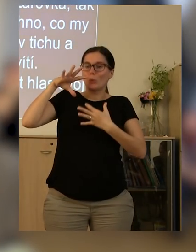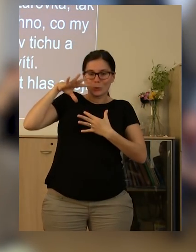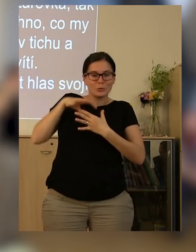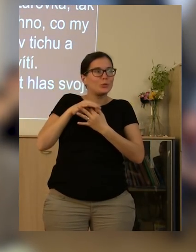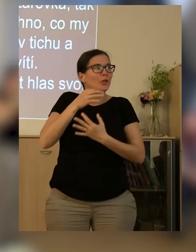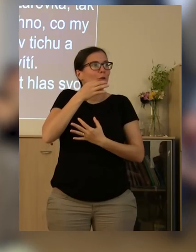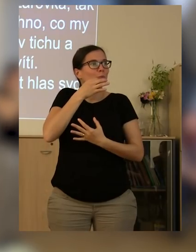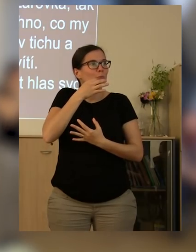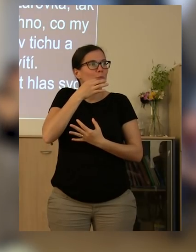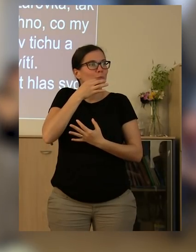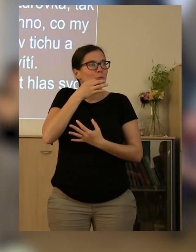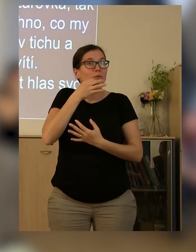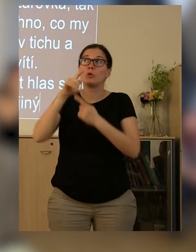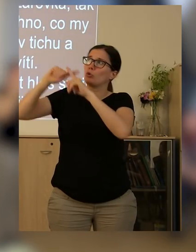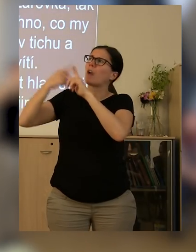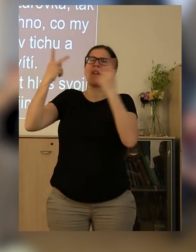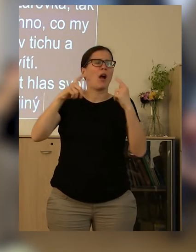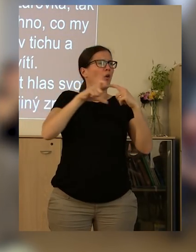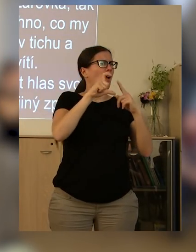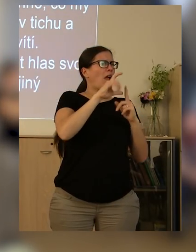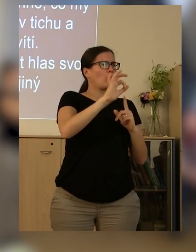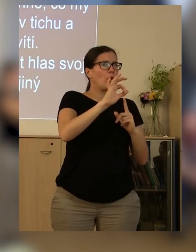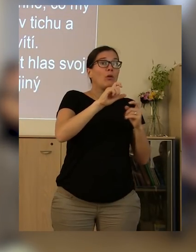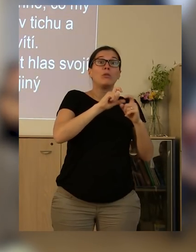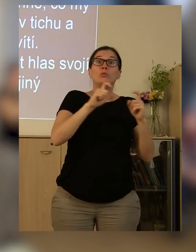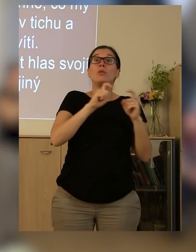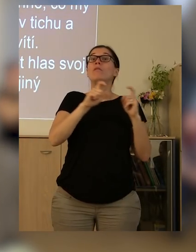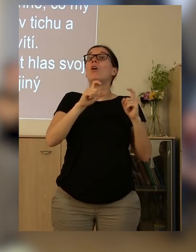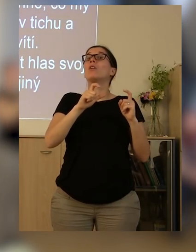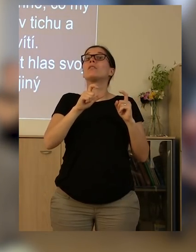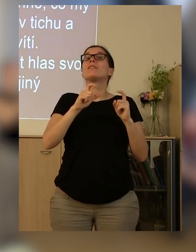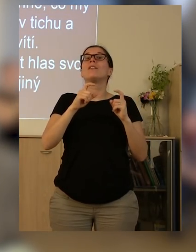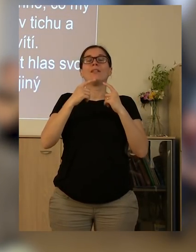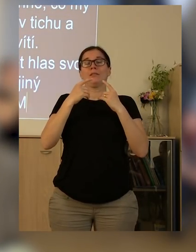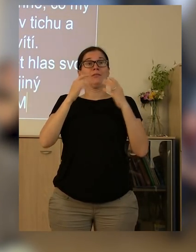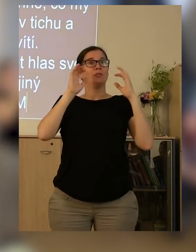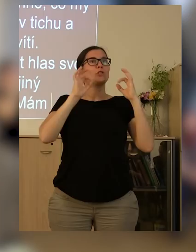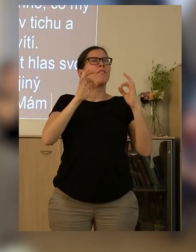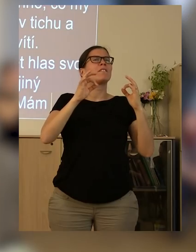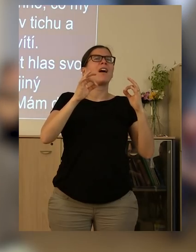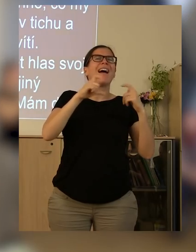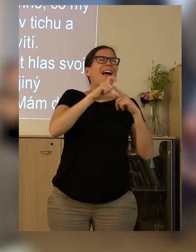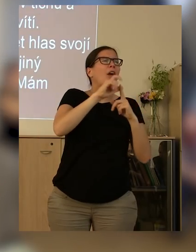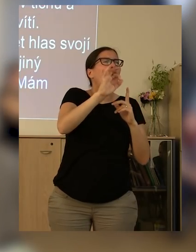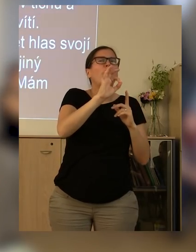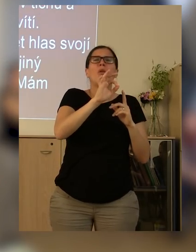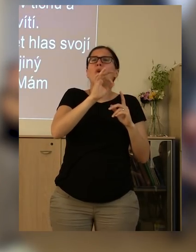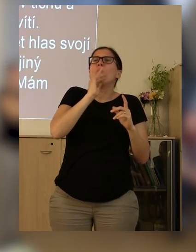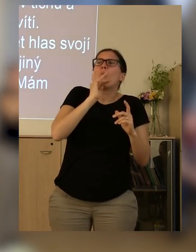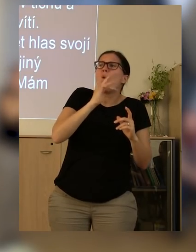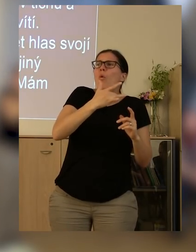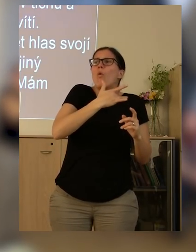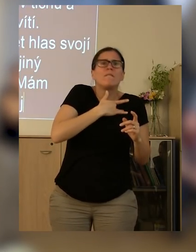Protože slyšíme jiný způsoby, jiný sdělení. Mám dojem, že nejpřesnější je